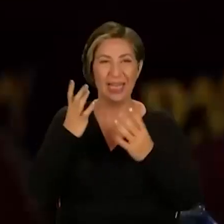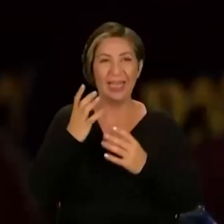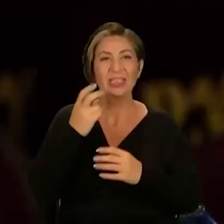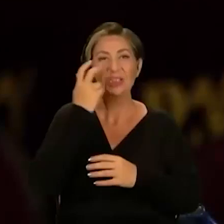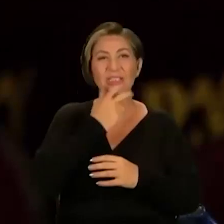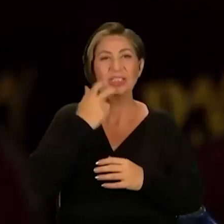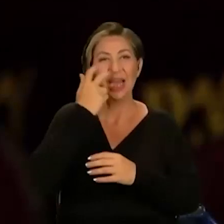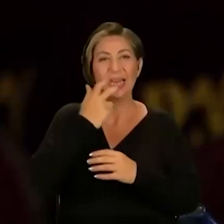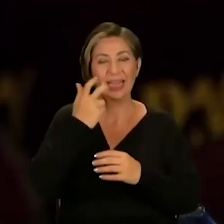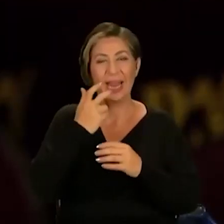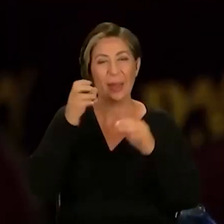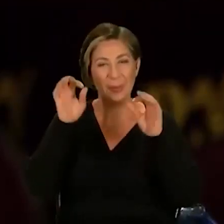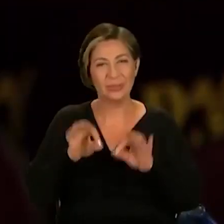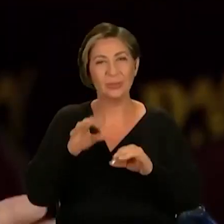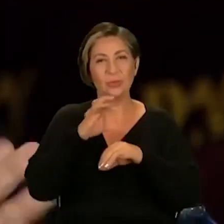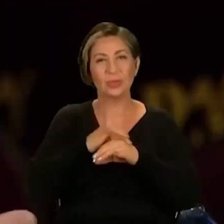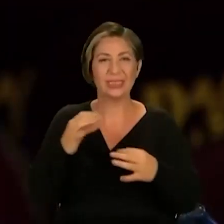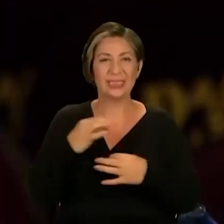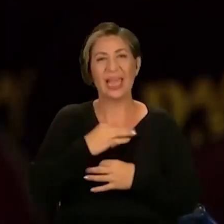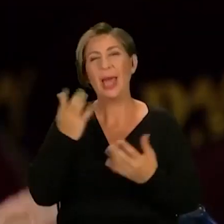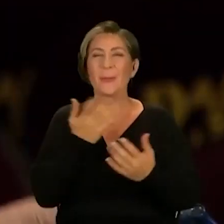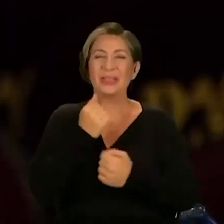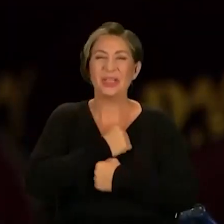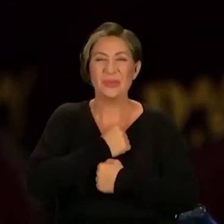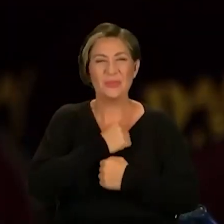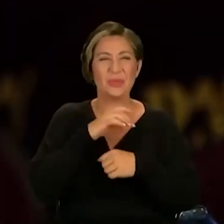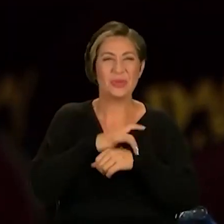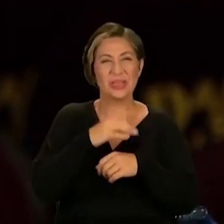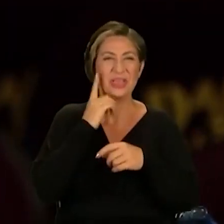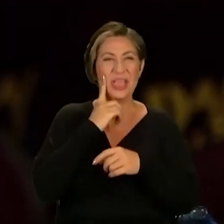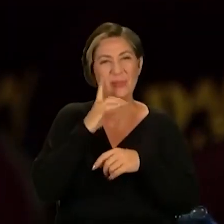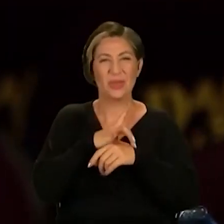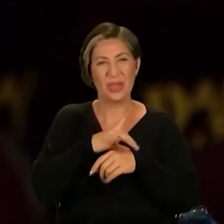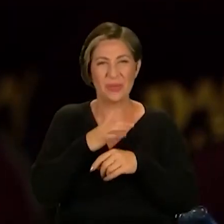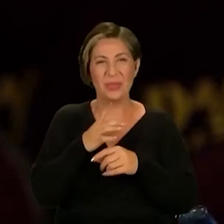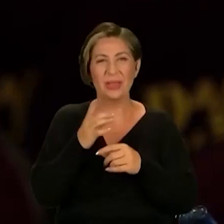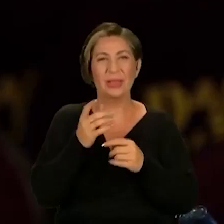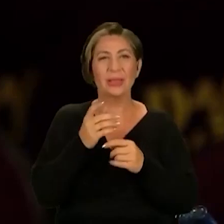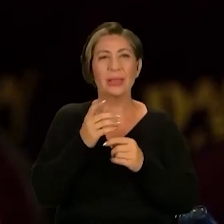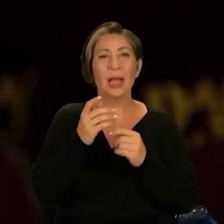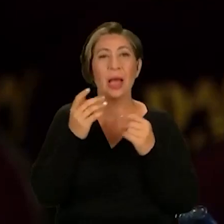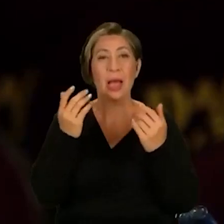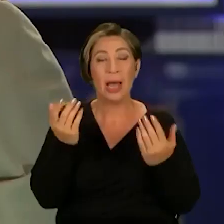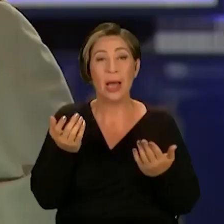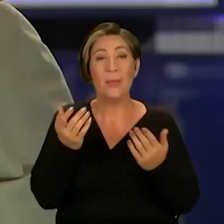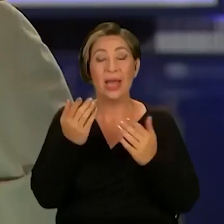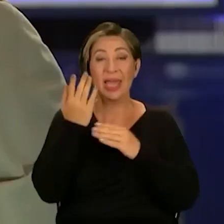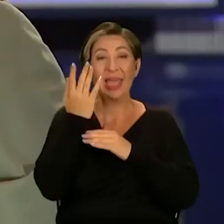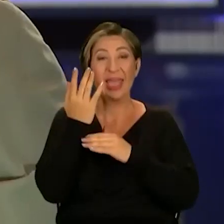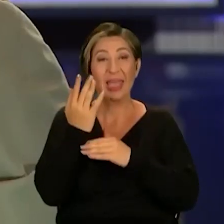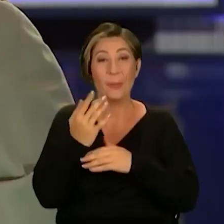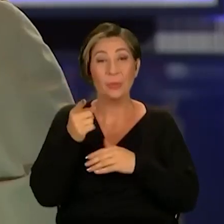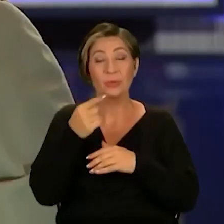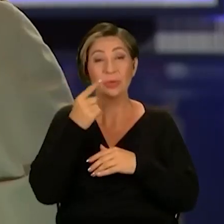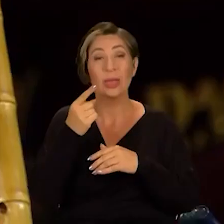başladı doktora saygısızlık hasta. Aman doktor, canım doktor, canım şekerim doktor, afrodizyak şeyler söylemeye başladı. Halbuki yaprak bunu